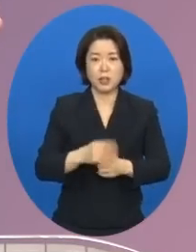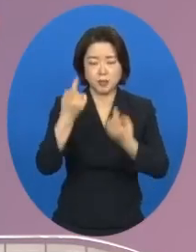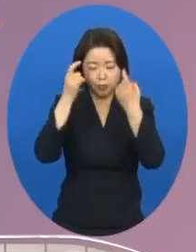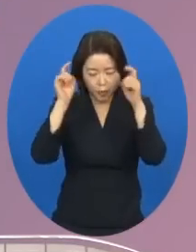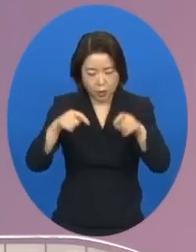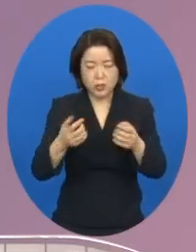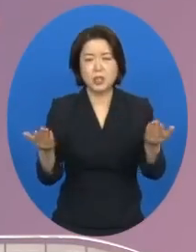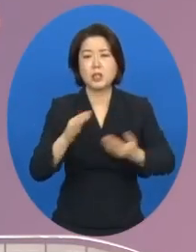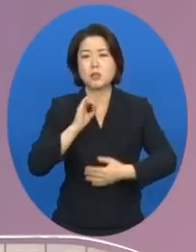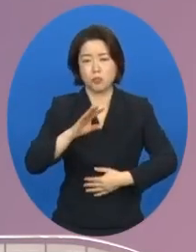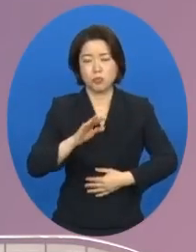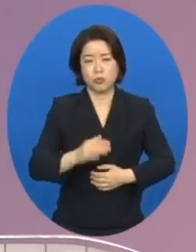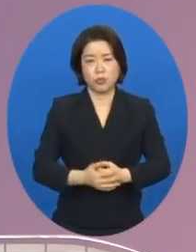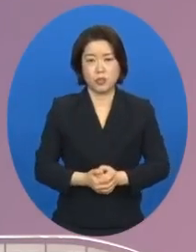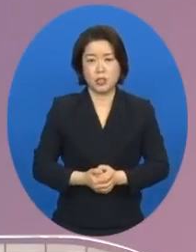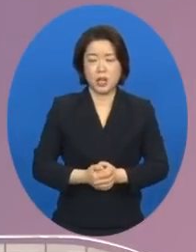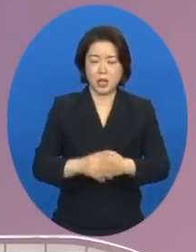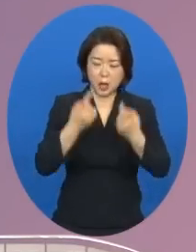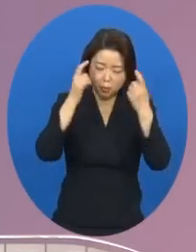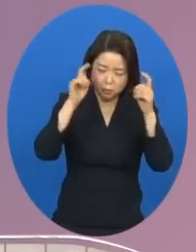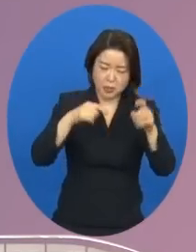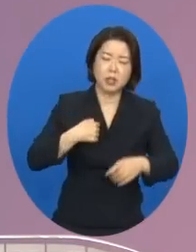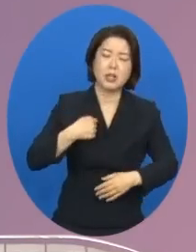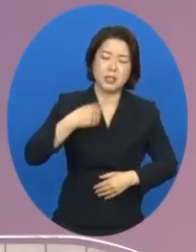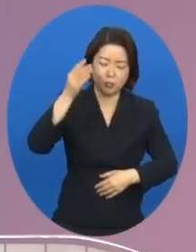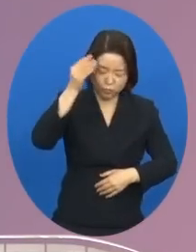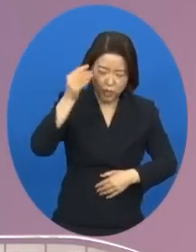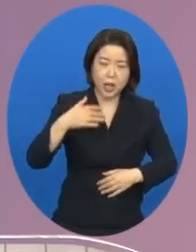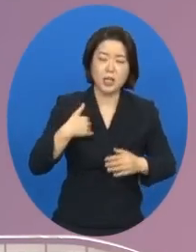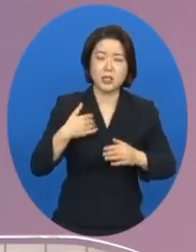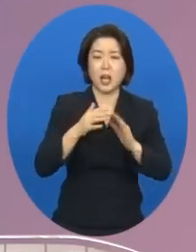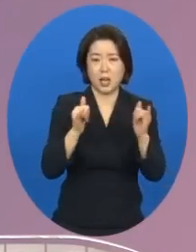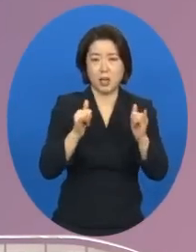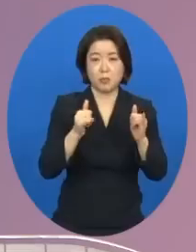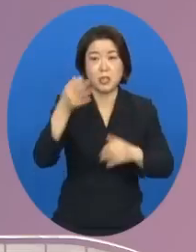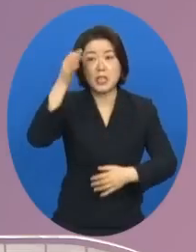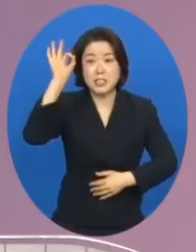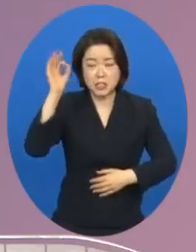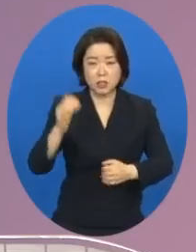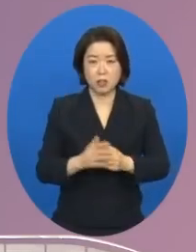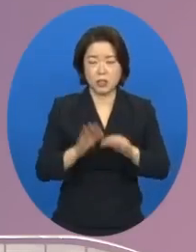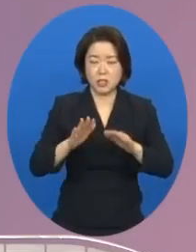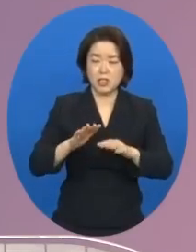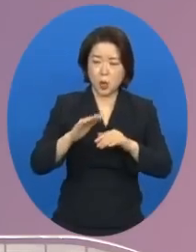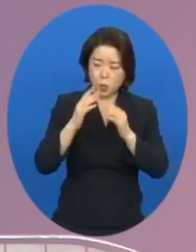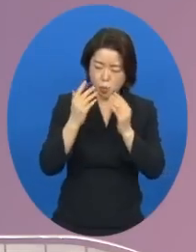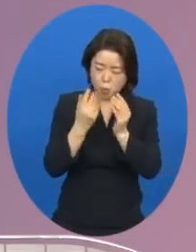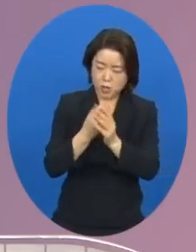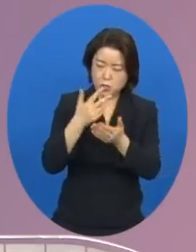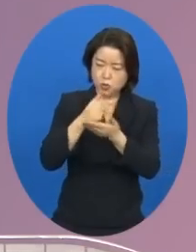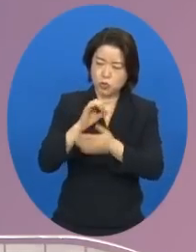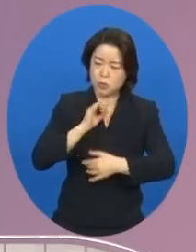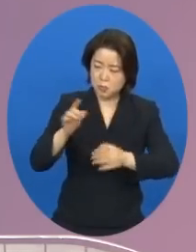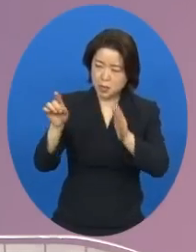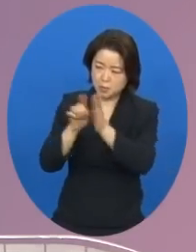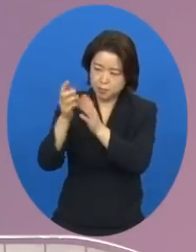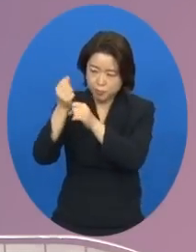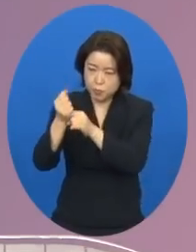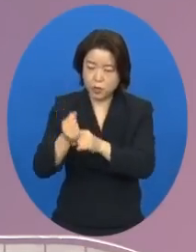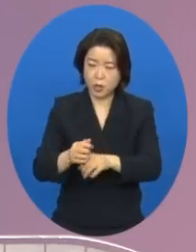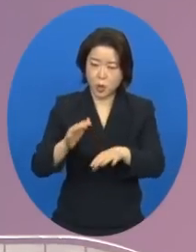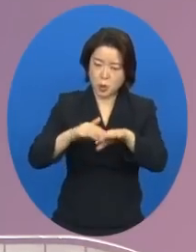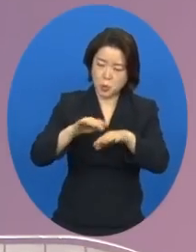어리석은 일밖에 없, 미련한 사람, 이제는 전적으로 주님만 의지하는, 정말 손가락